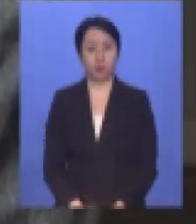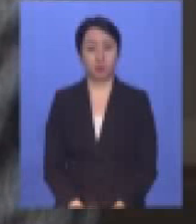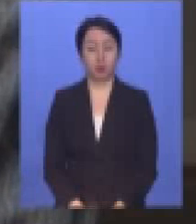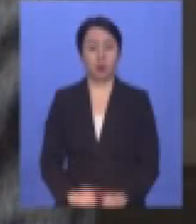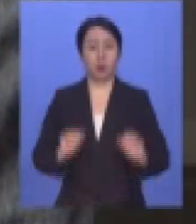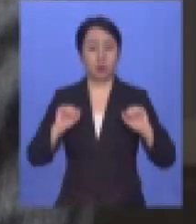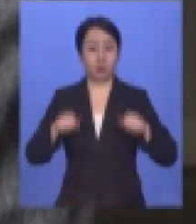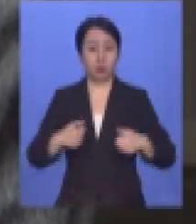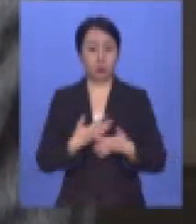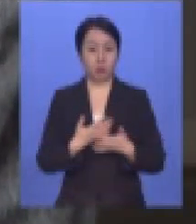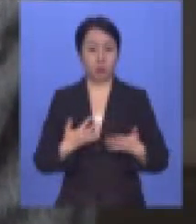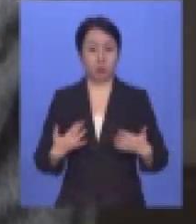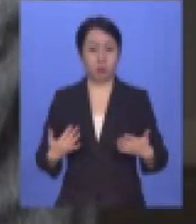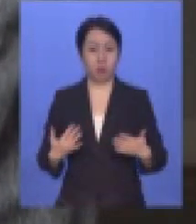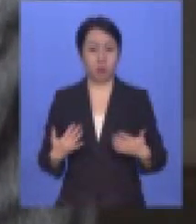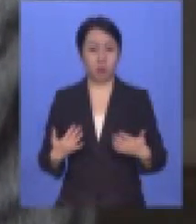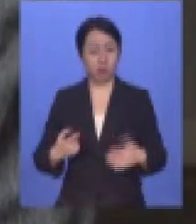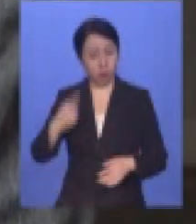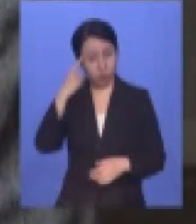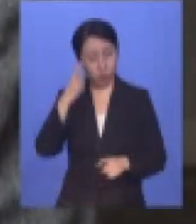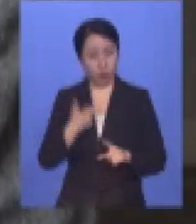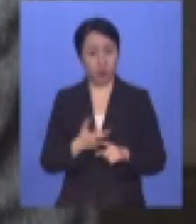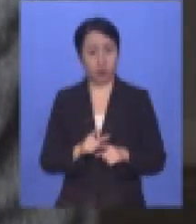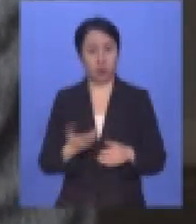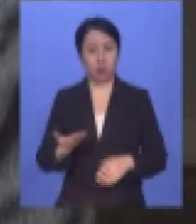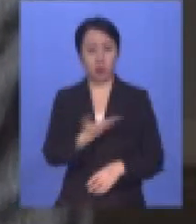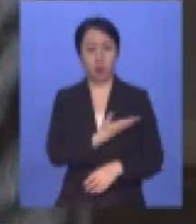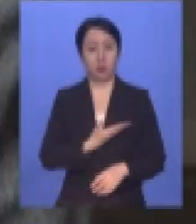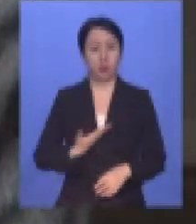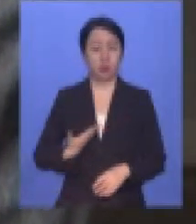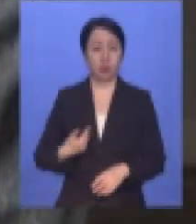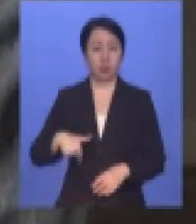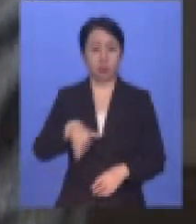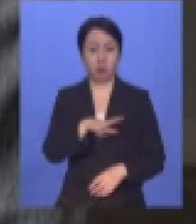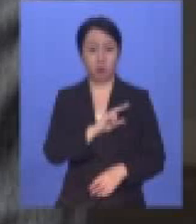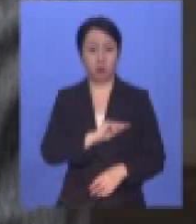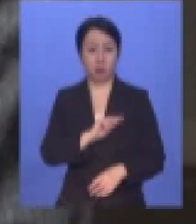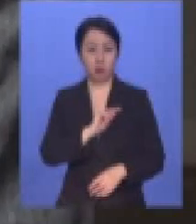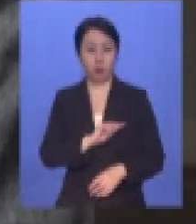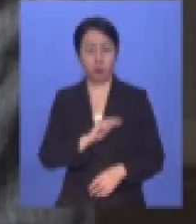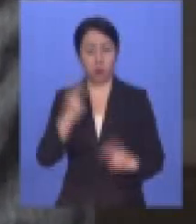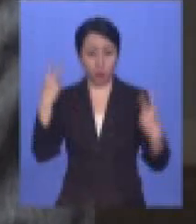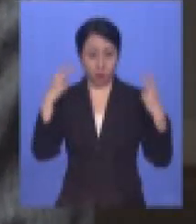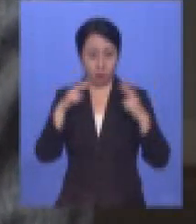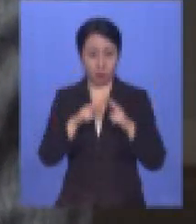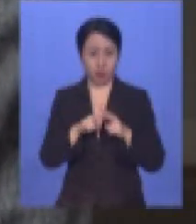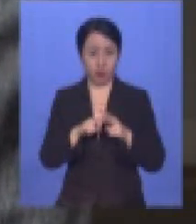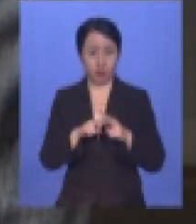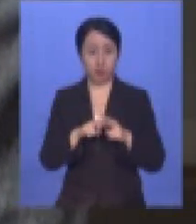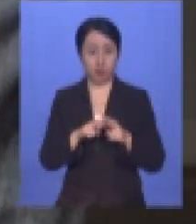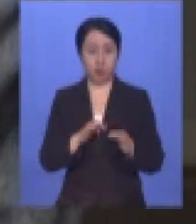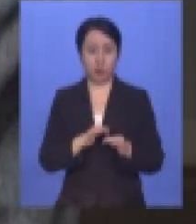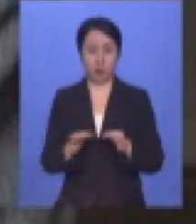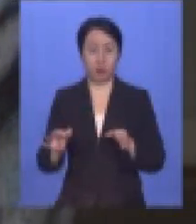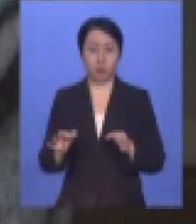Возможности расширились, и я думаю, вот эти наши совместные работы университета и